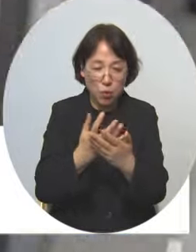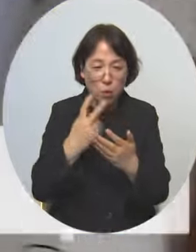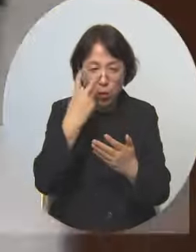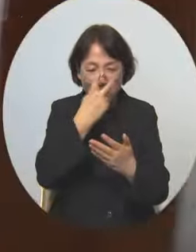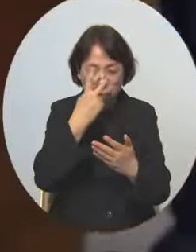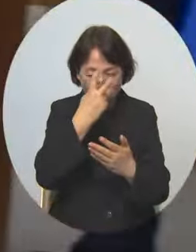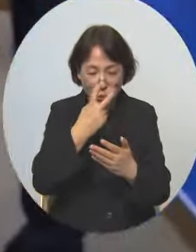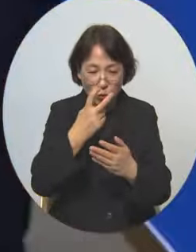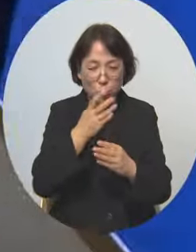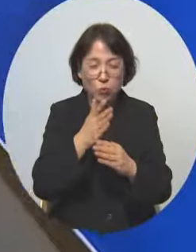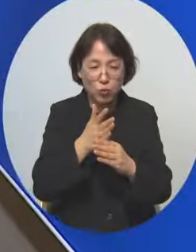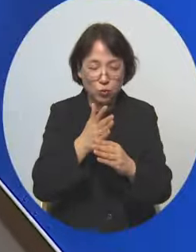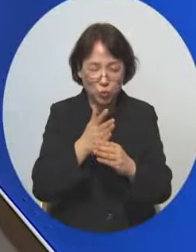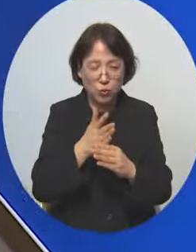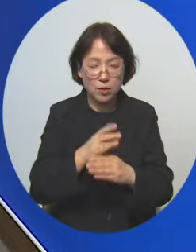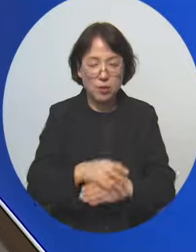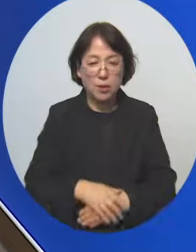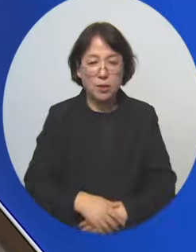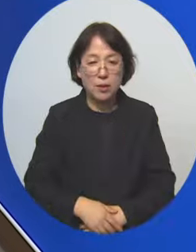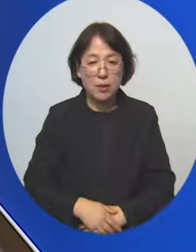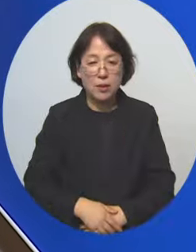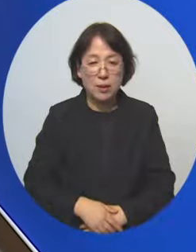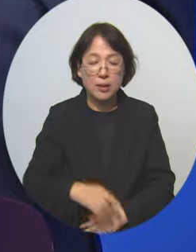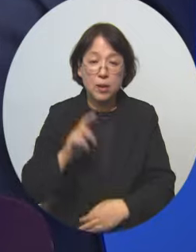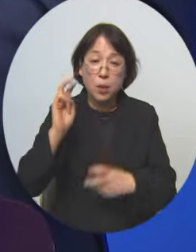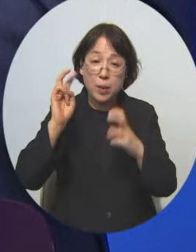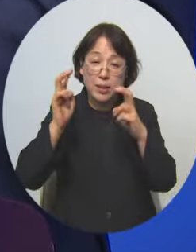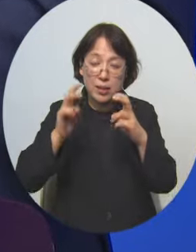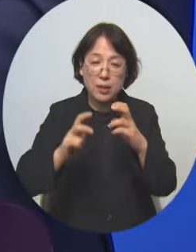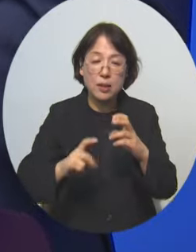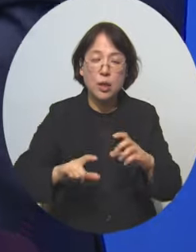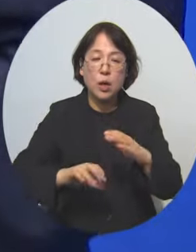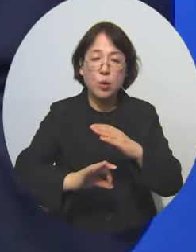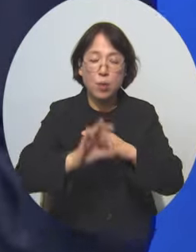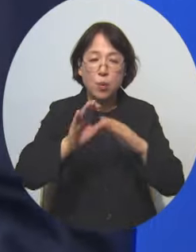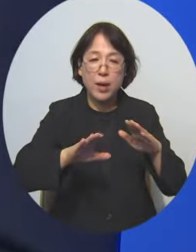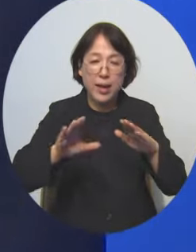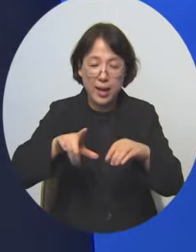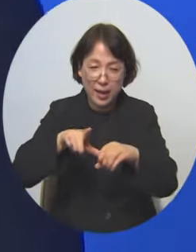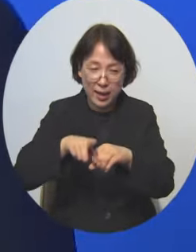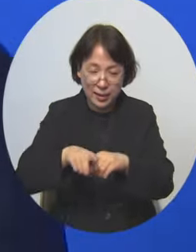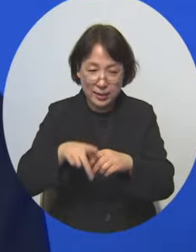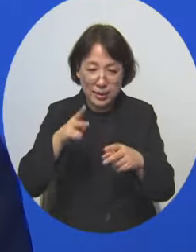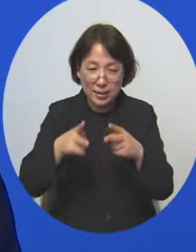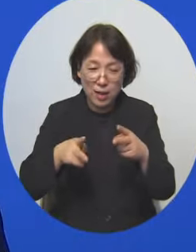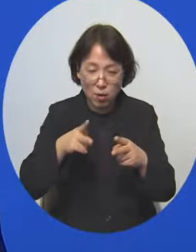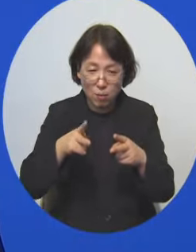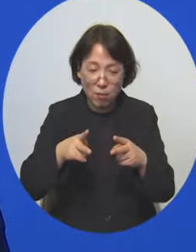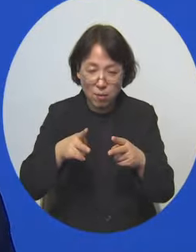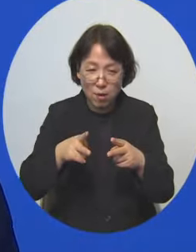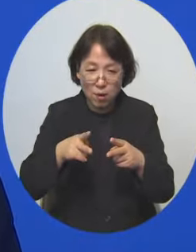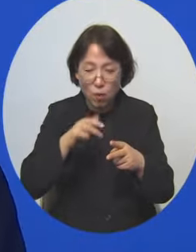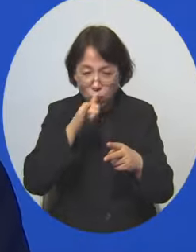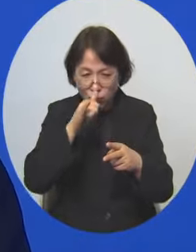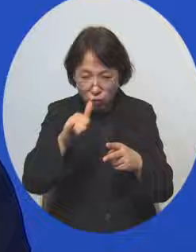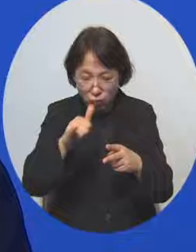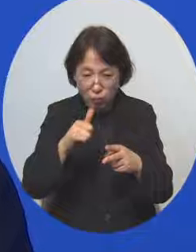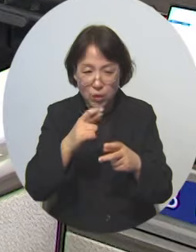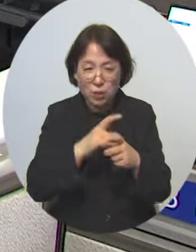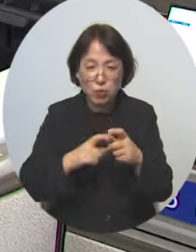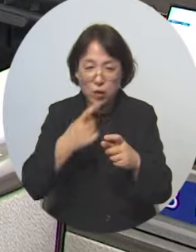검토하는 단계인 것으로 알려졌습니다. 해당 기업은 동해 가스전 사업의 유망성을 추가 검증했고 사업을